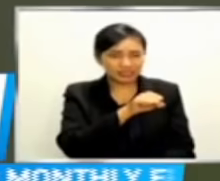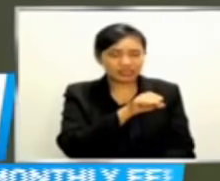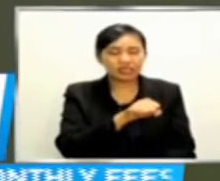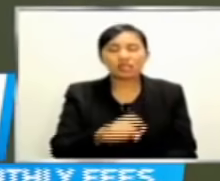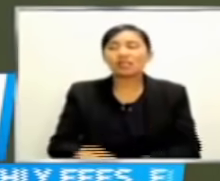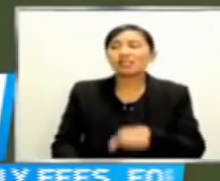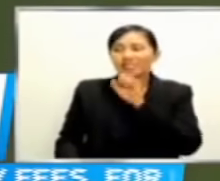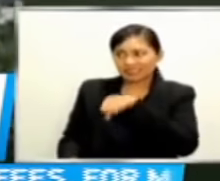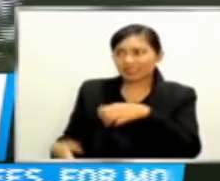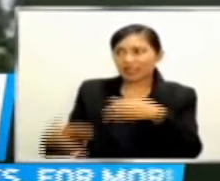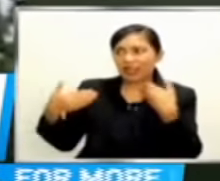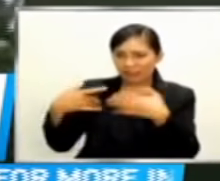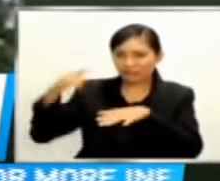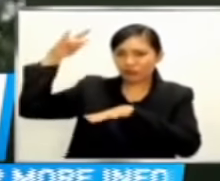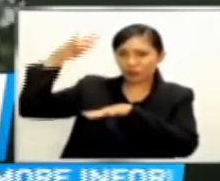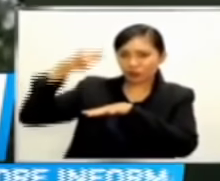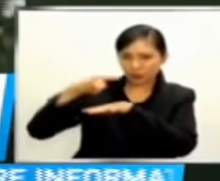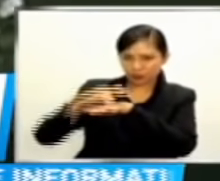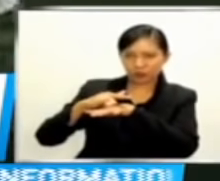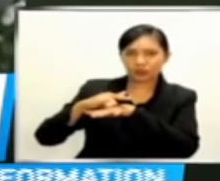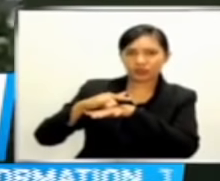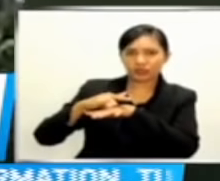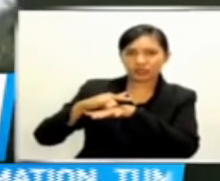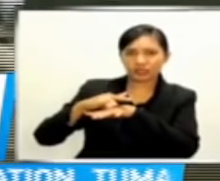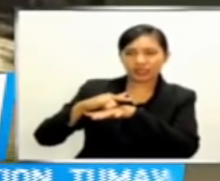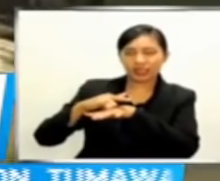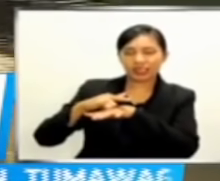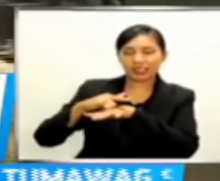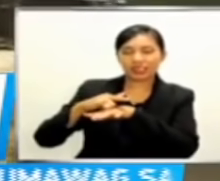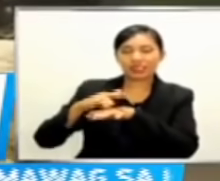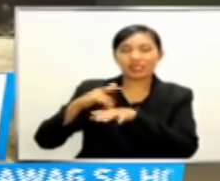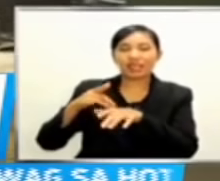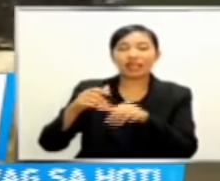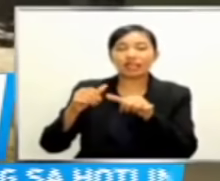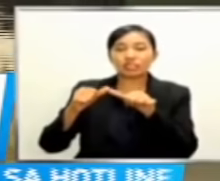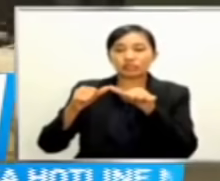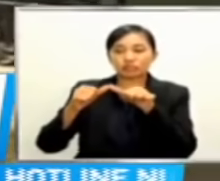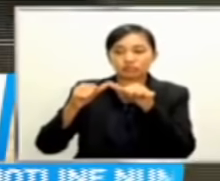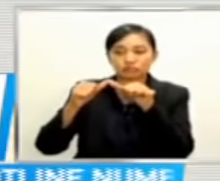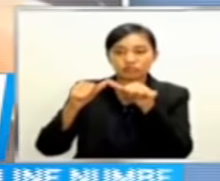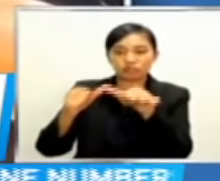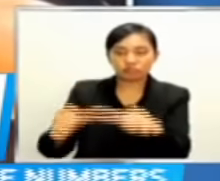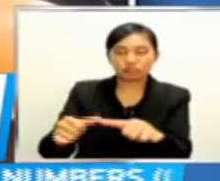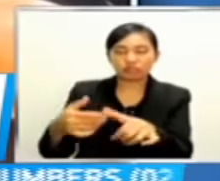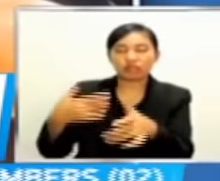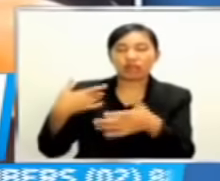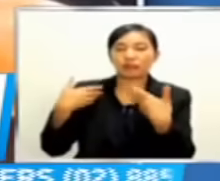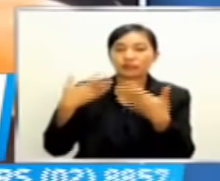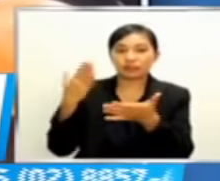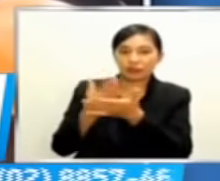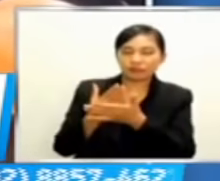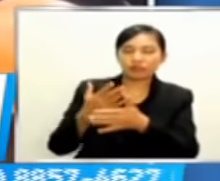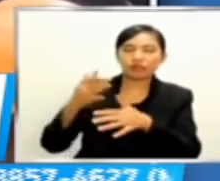talaga, ma'am. Tapos? Nag-break pa. Tapos umangat ulit. Baka na short lang siguro, ba? Akala ko